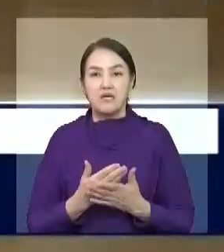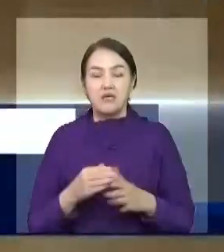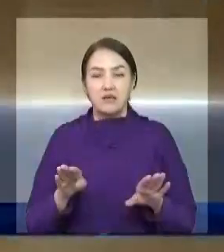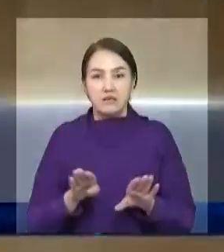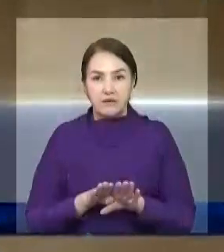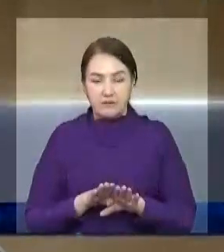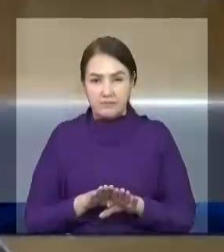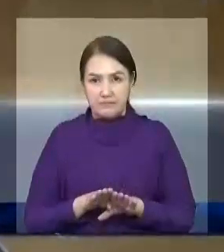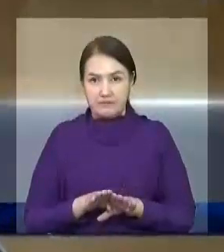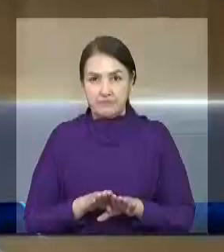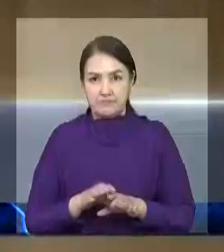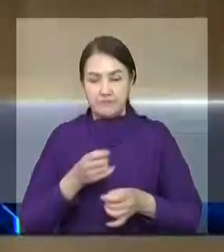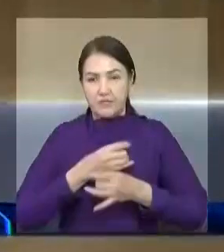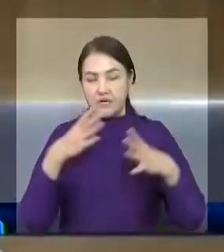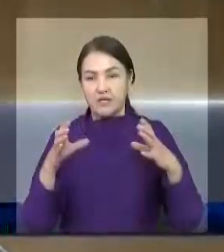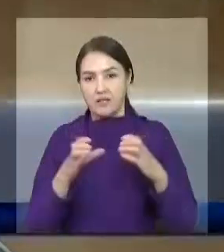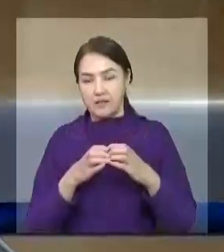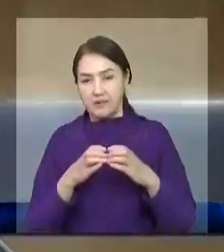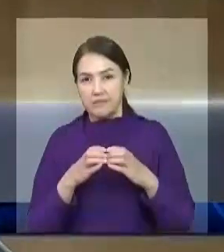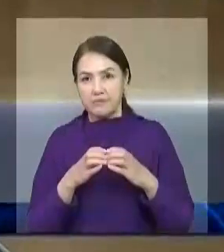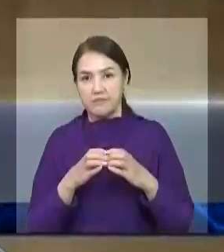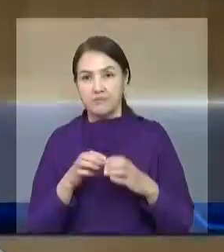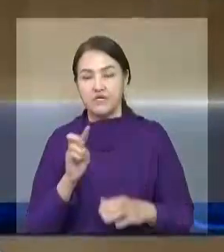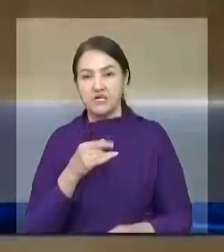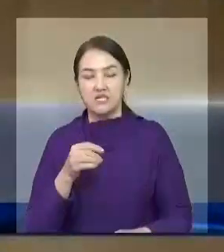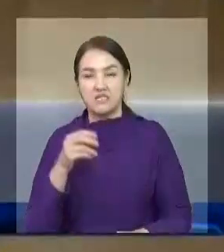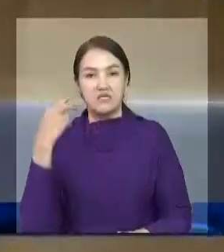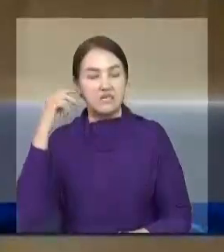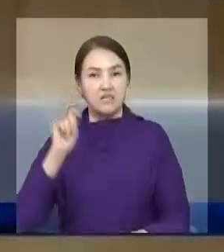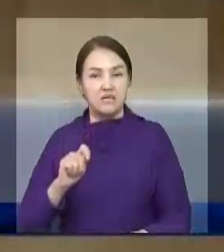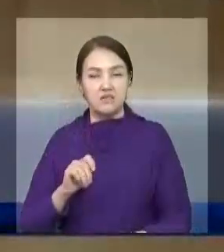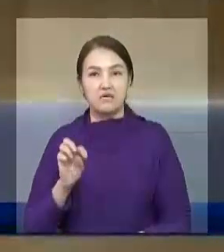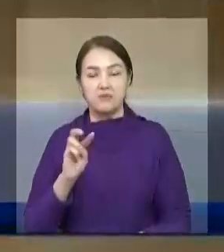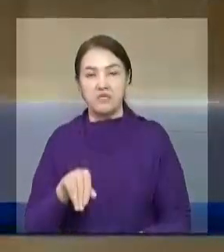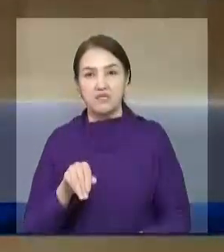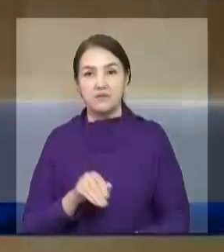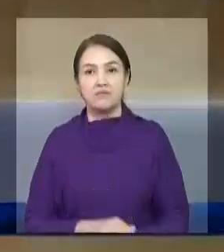Также этнокультурное объединение башкир и татар Шатлык.